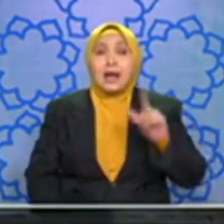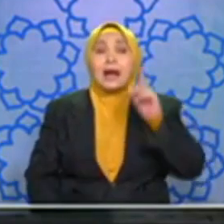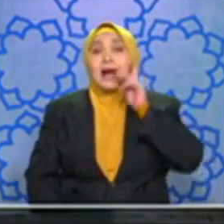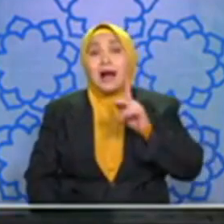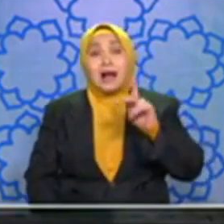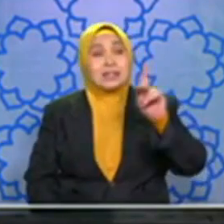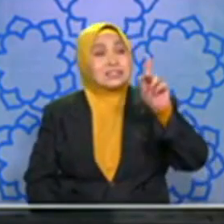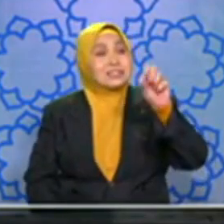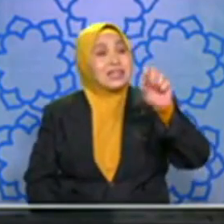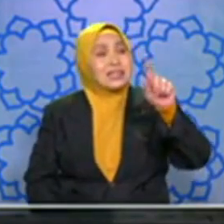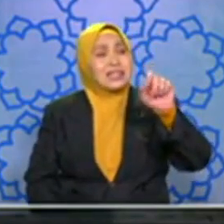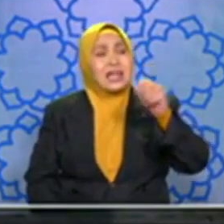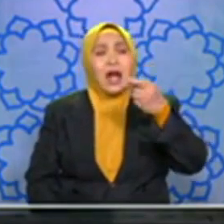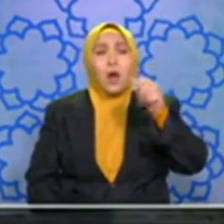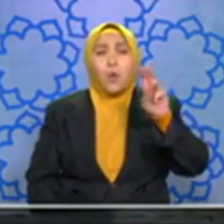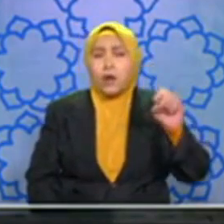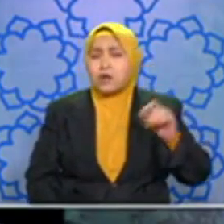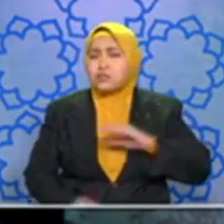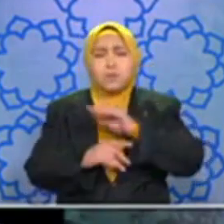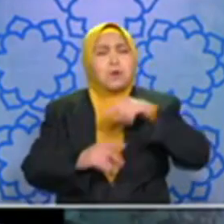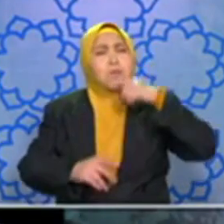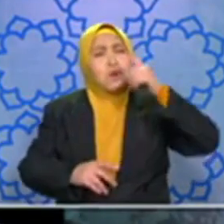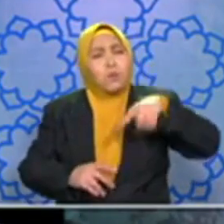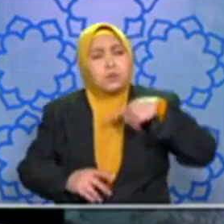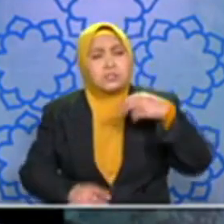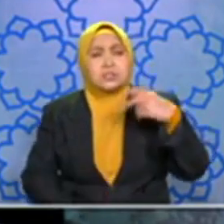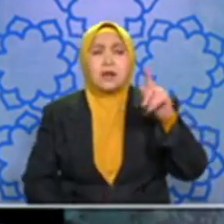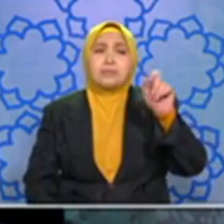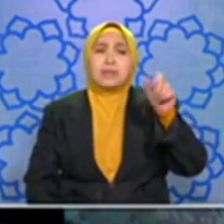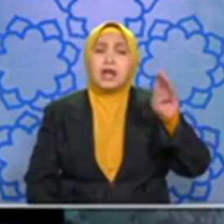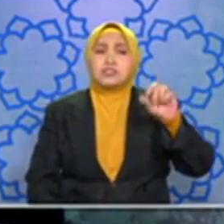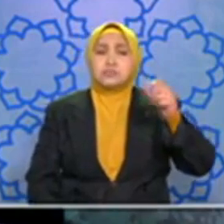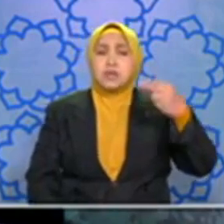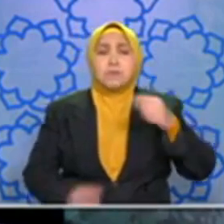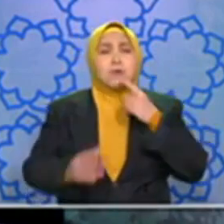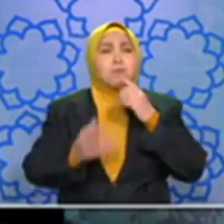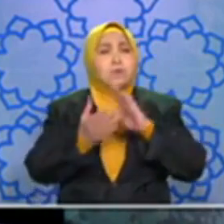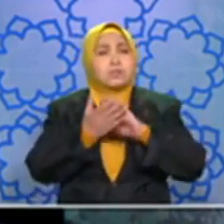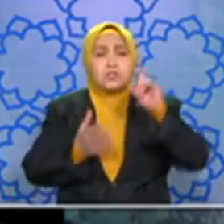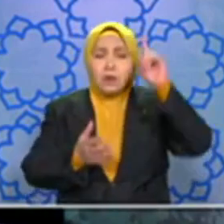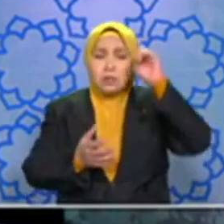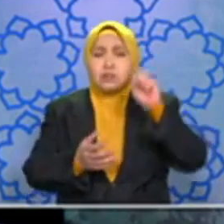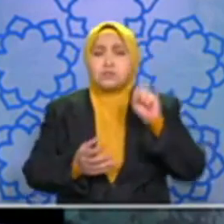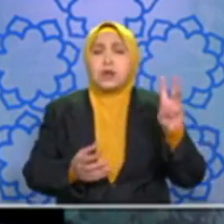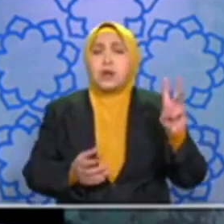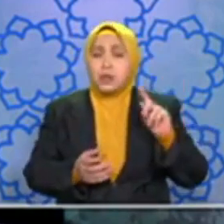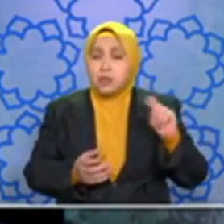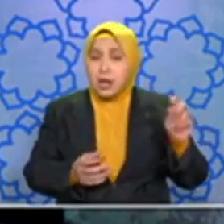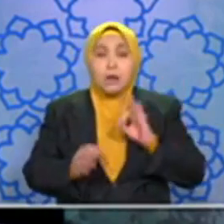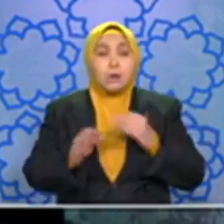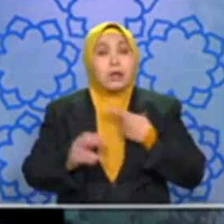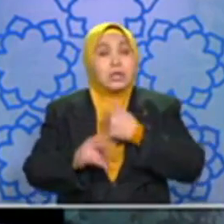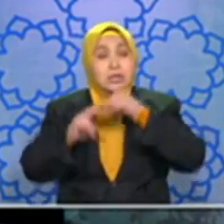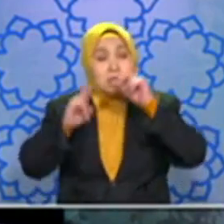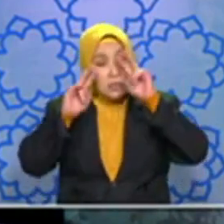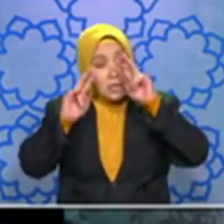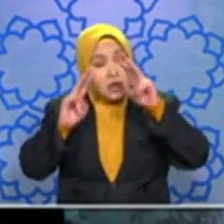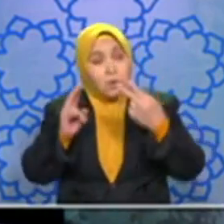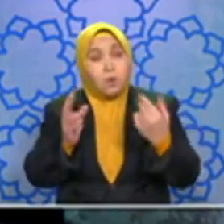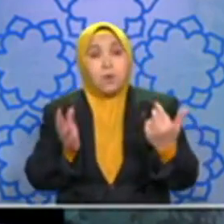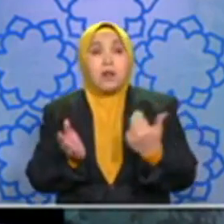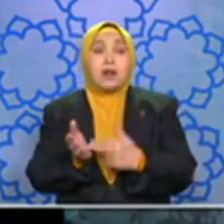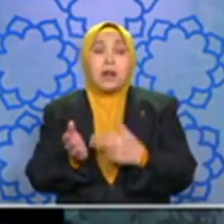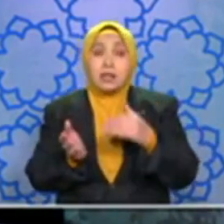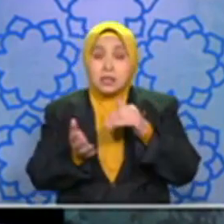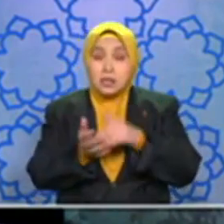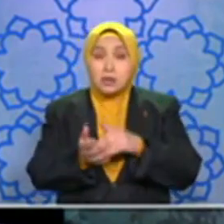Kak Syamilah, semuanya mengungkapkan tasbih memuji Allah Subhanahu Wa Taala. Kalau kita lihat tusabbihu lahu tu diguna fi'il